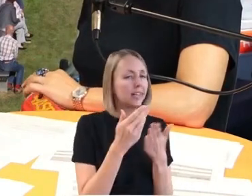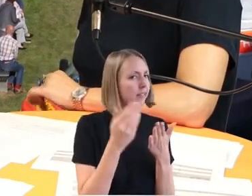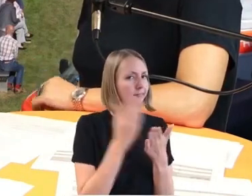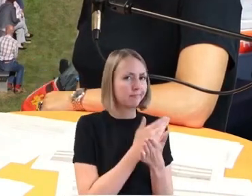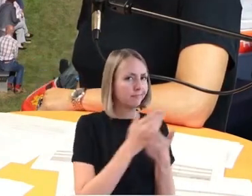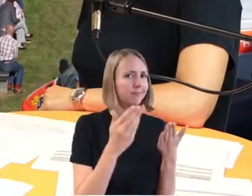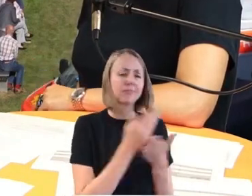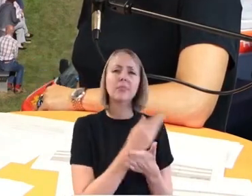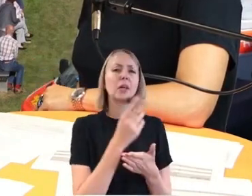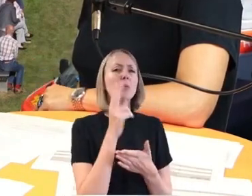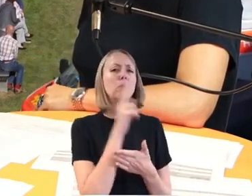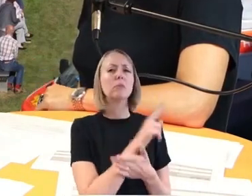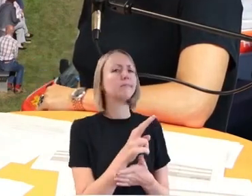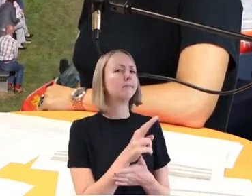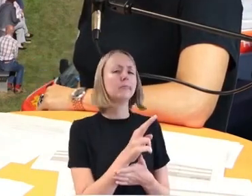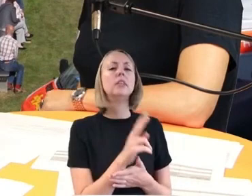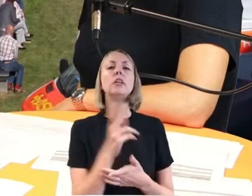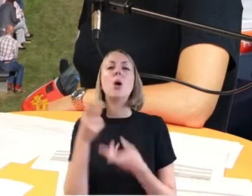Betreuungsbedarfserhebung